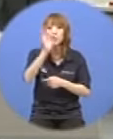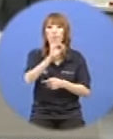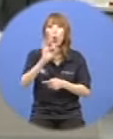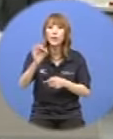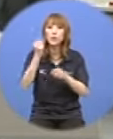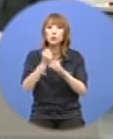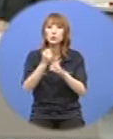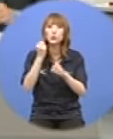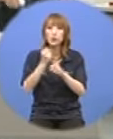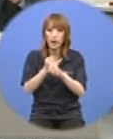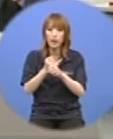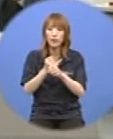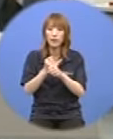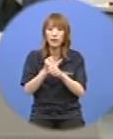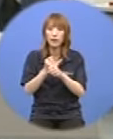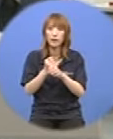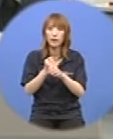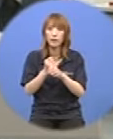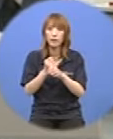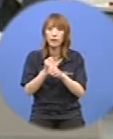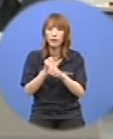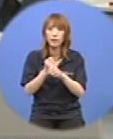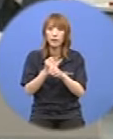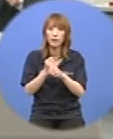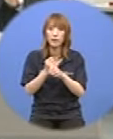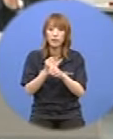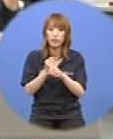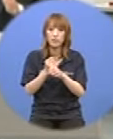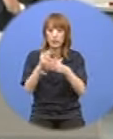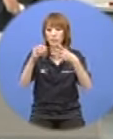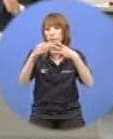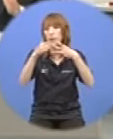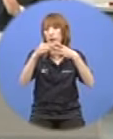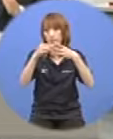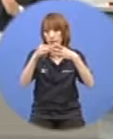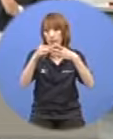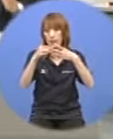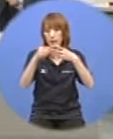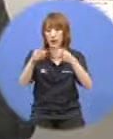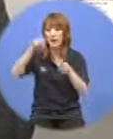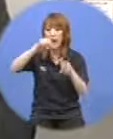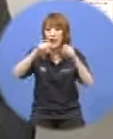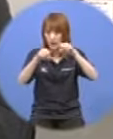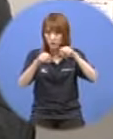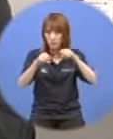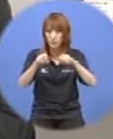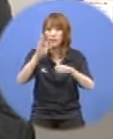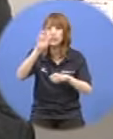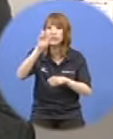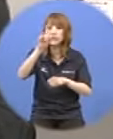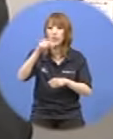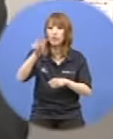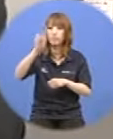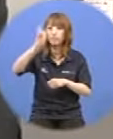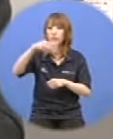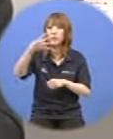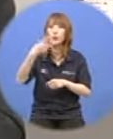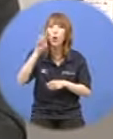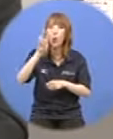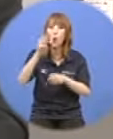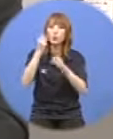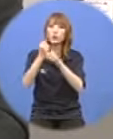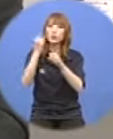、で昔例えばその真ん中で言った化学産業っていうのは染料を作っていたんですね、うん、